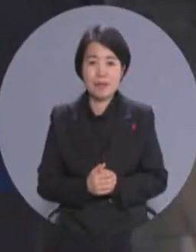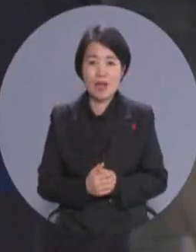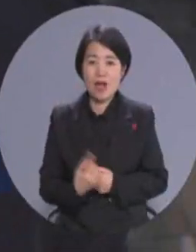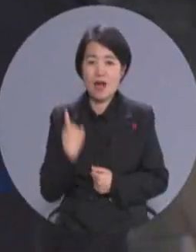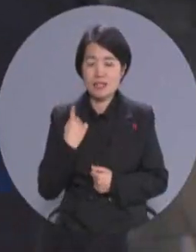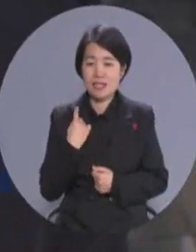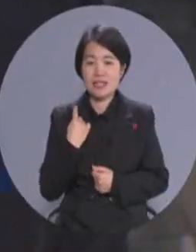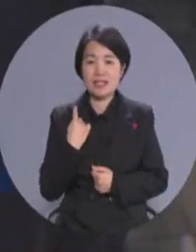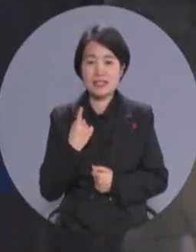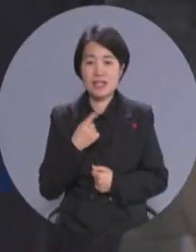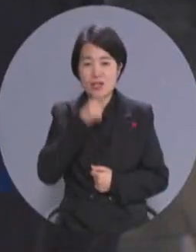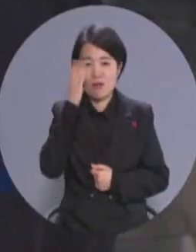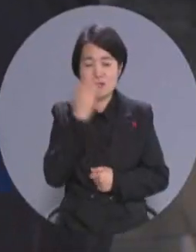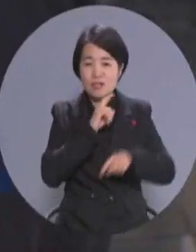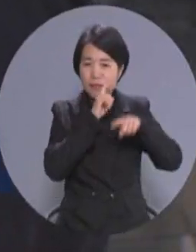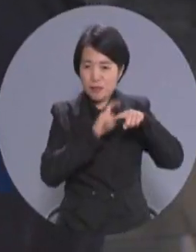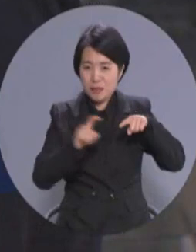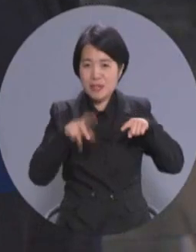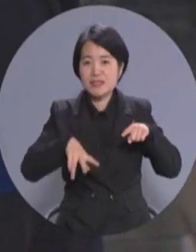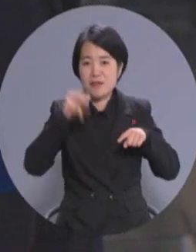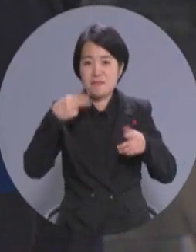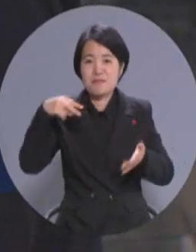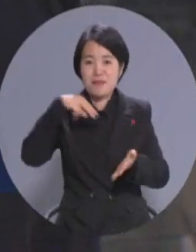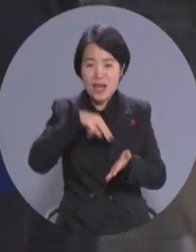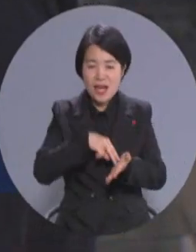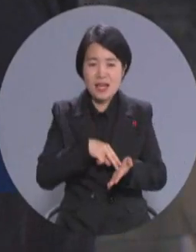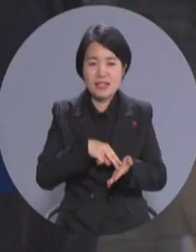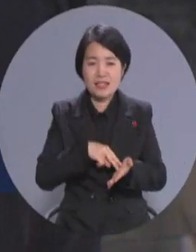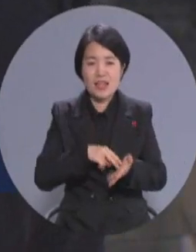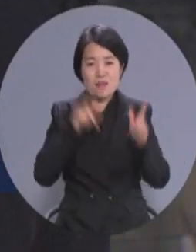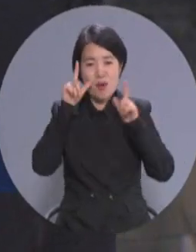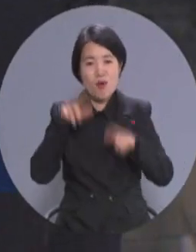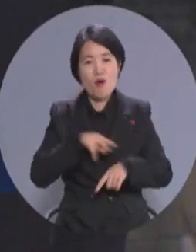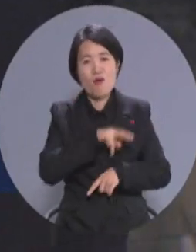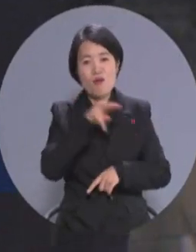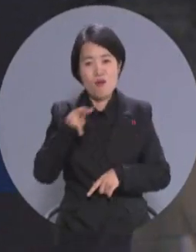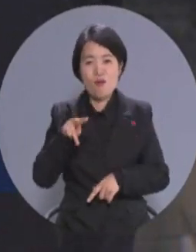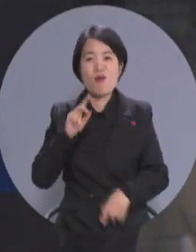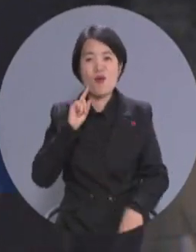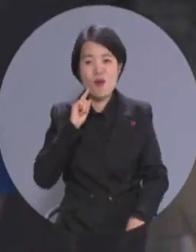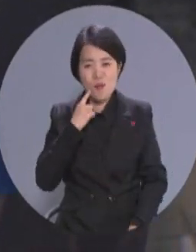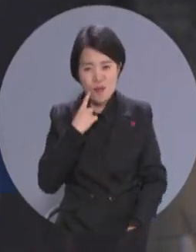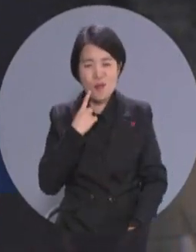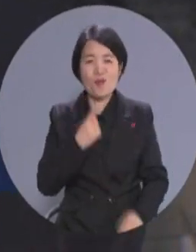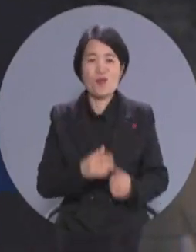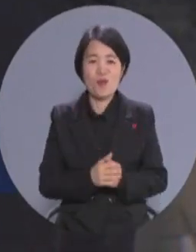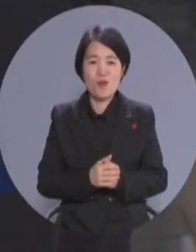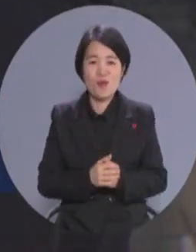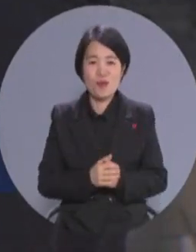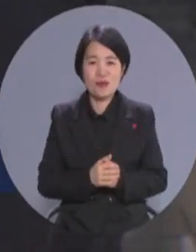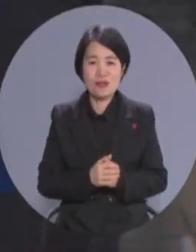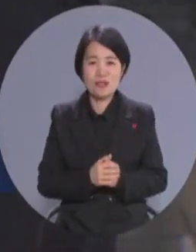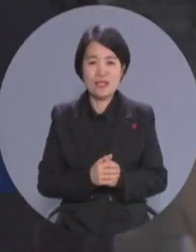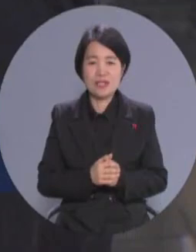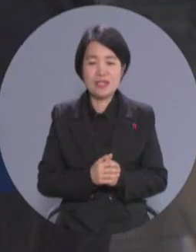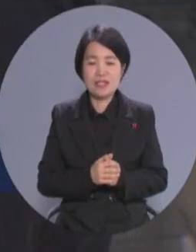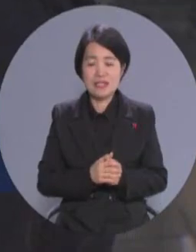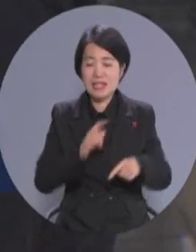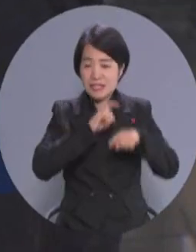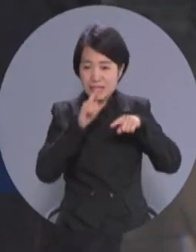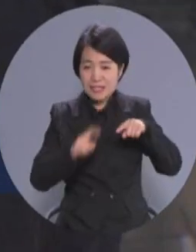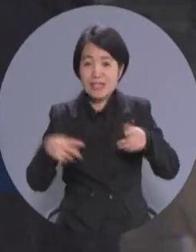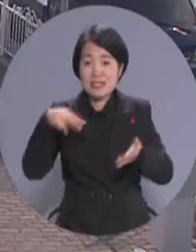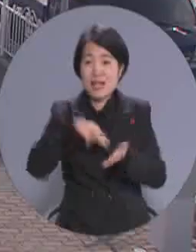여수 케이블카를 처음 타봤었는데 이제 너무 풍경도 너무 예쁘고 해서 처음에